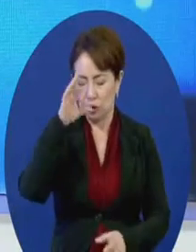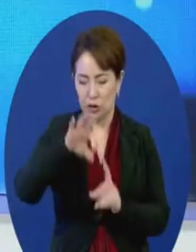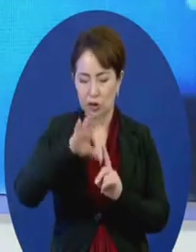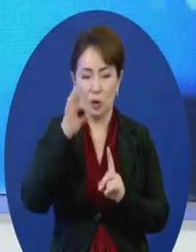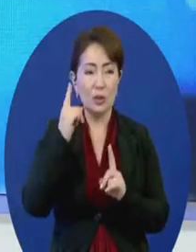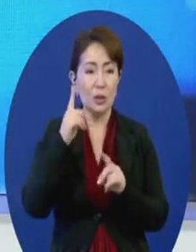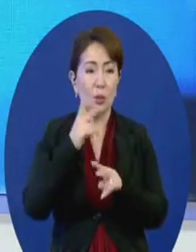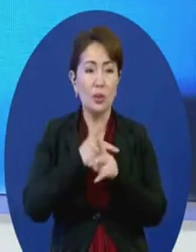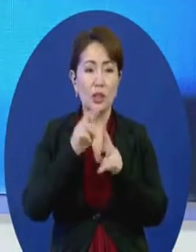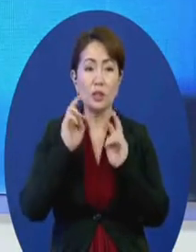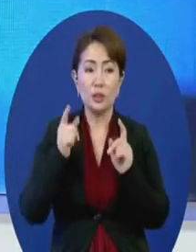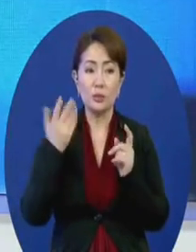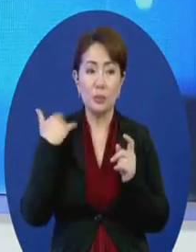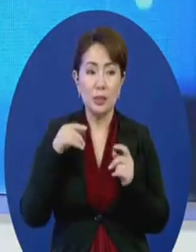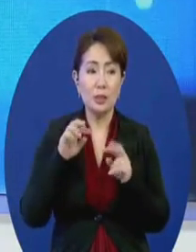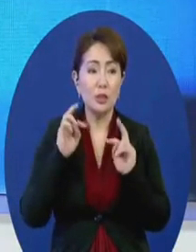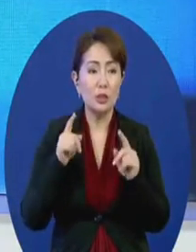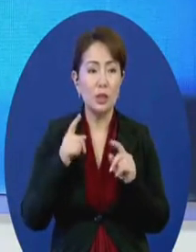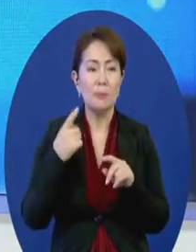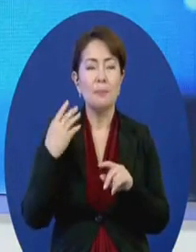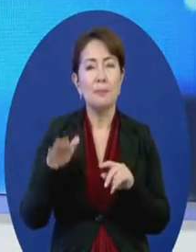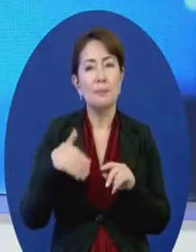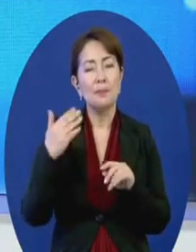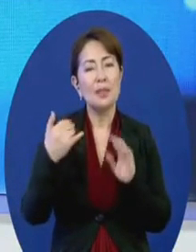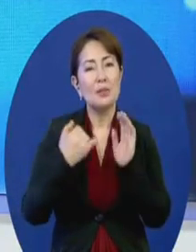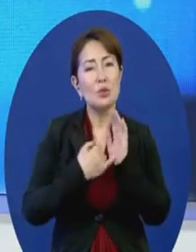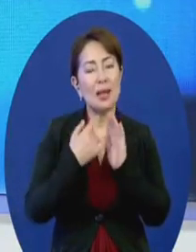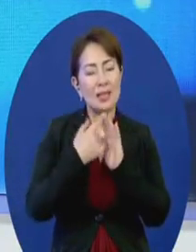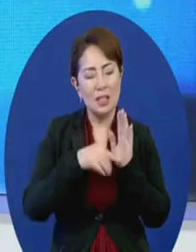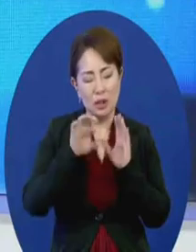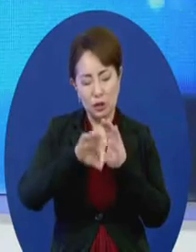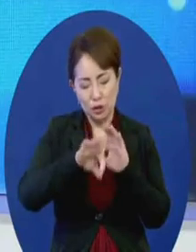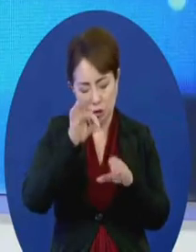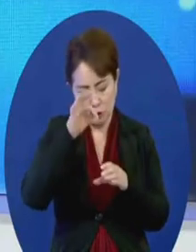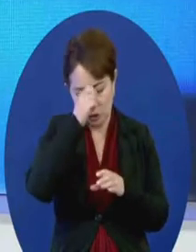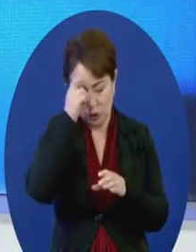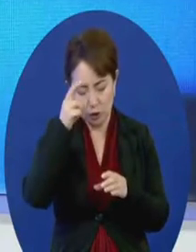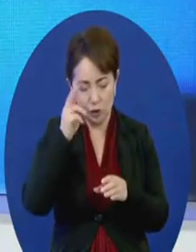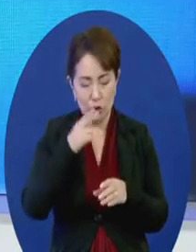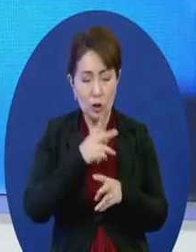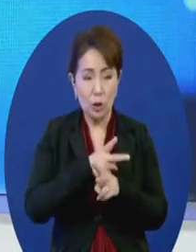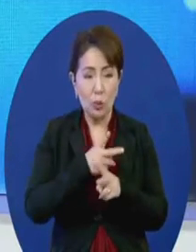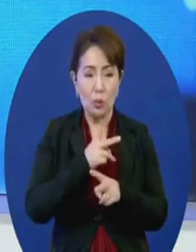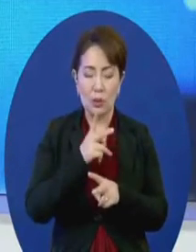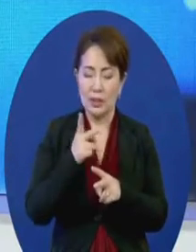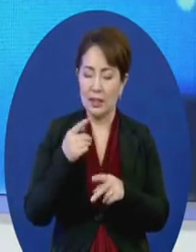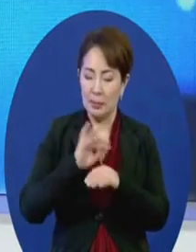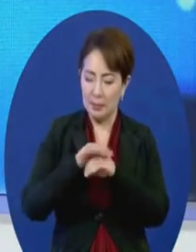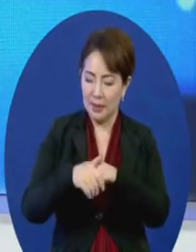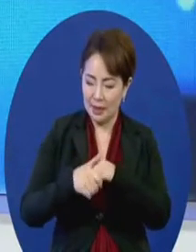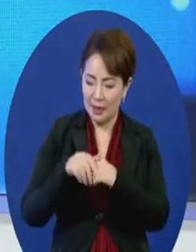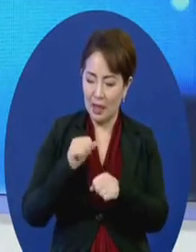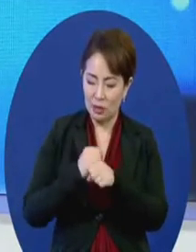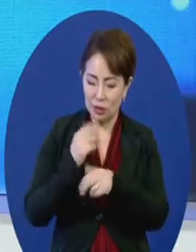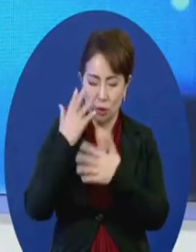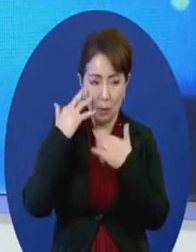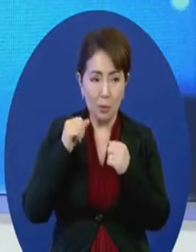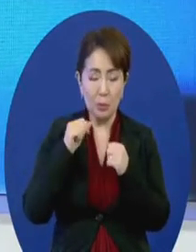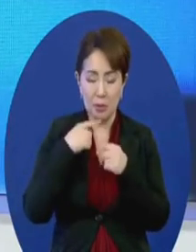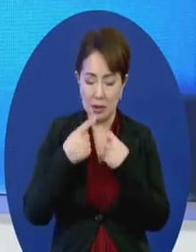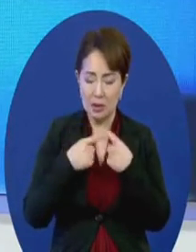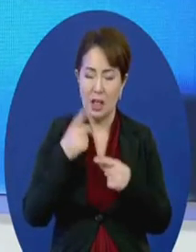нэг хуулиар зохицуулж байсныг өөрчилж, ирэх 6-р сард болох ерөнхийлөгчийн ээлжид сонгуулийг бие даасан хуулиар зохион байгуулах ажлыг энд хэлж болно.